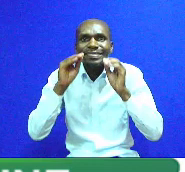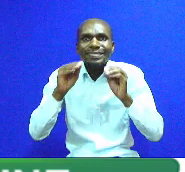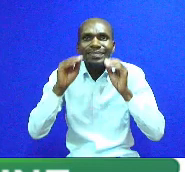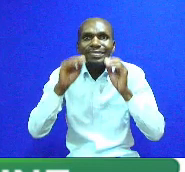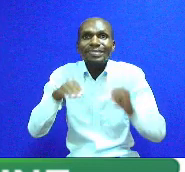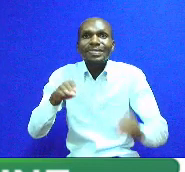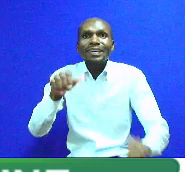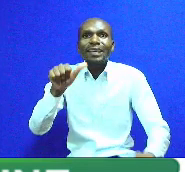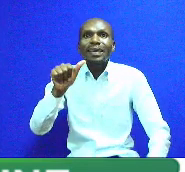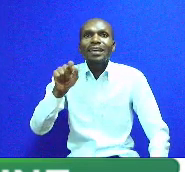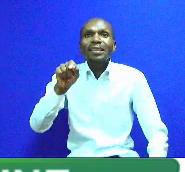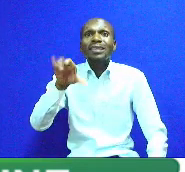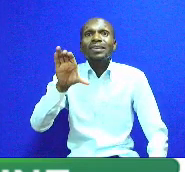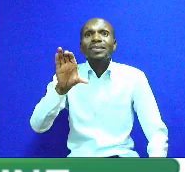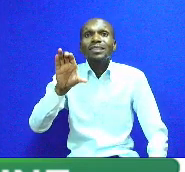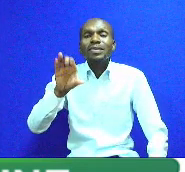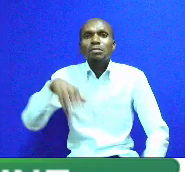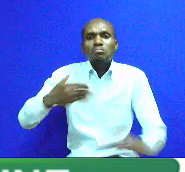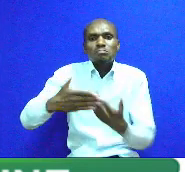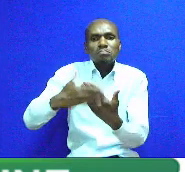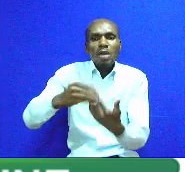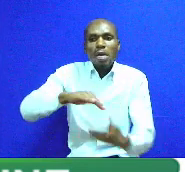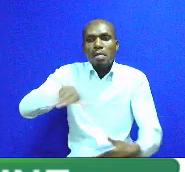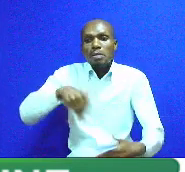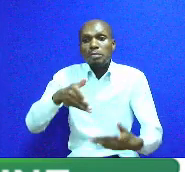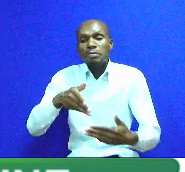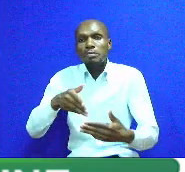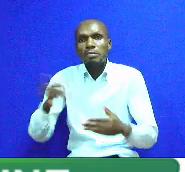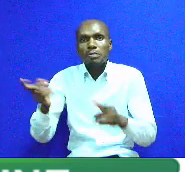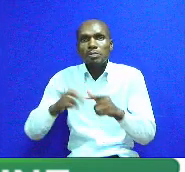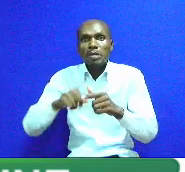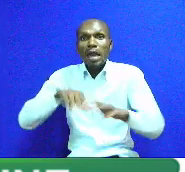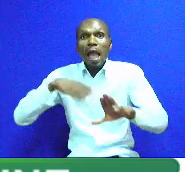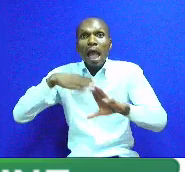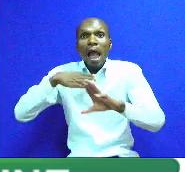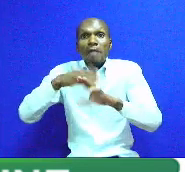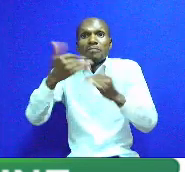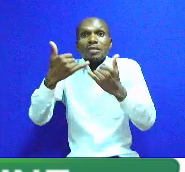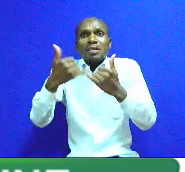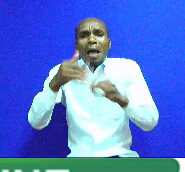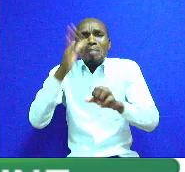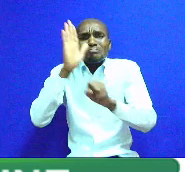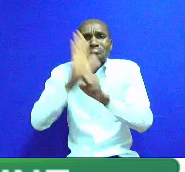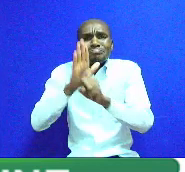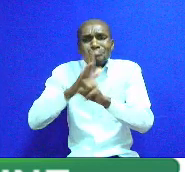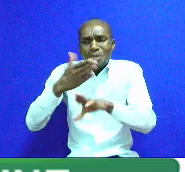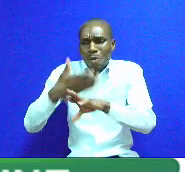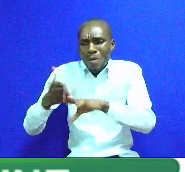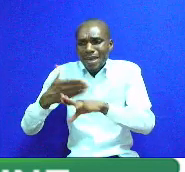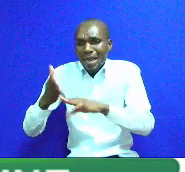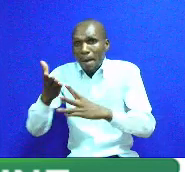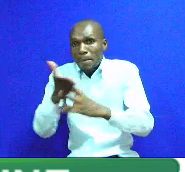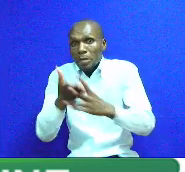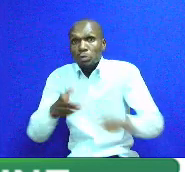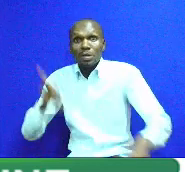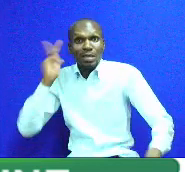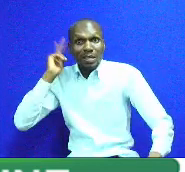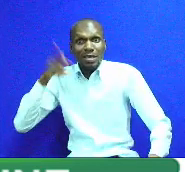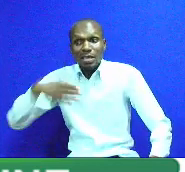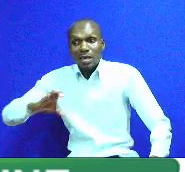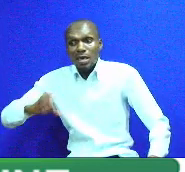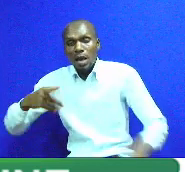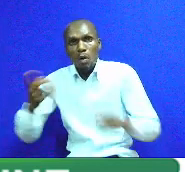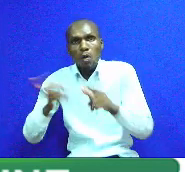ITC igoro yo kurenda ebintu bitana ine mwanyabanto aya nigago cha kubotsakana ni ubinyinga koroka na gatigati yo mucyo busonga mu nechinse